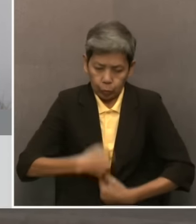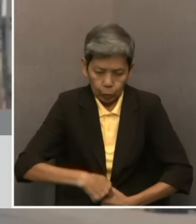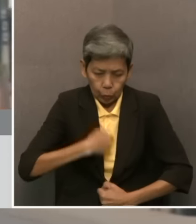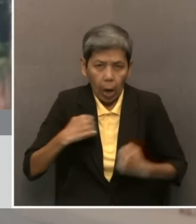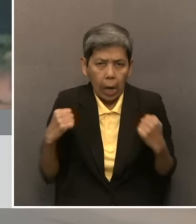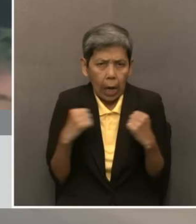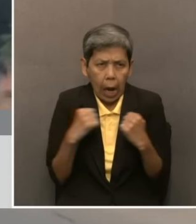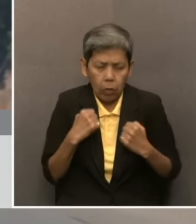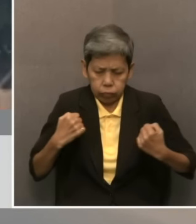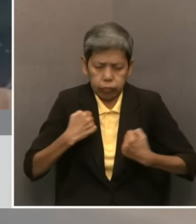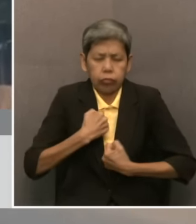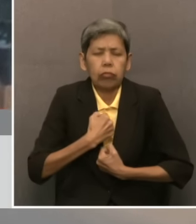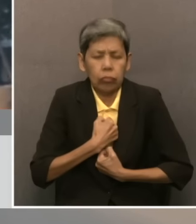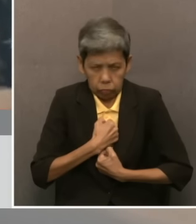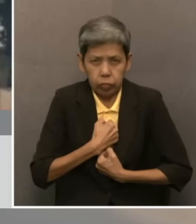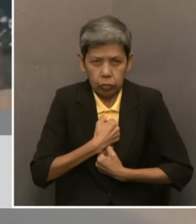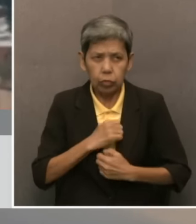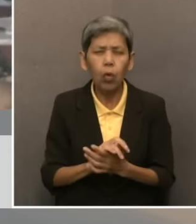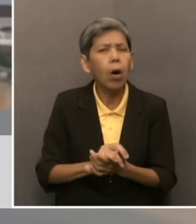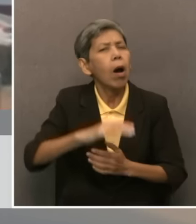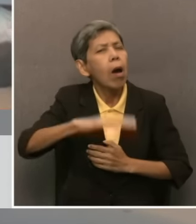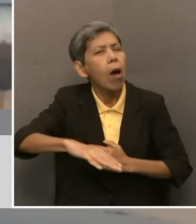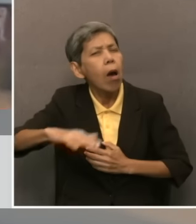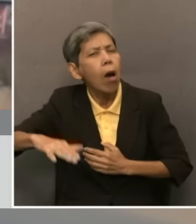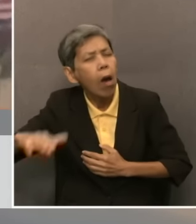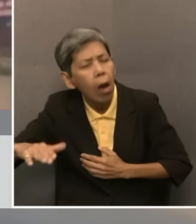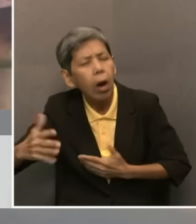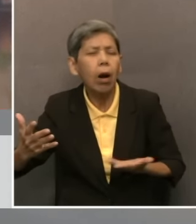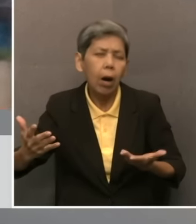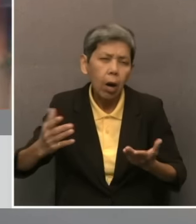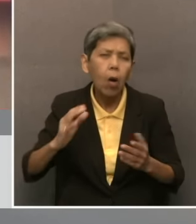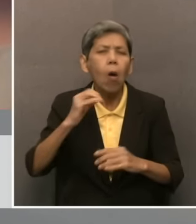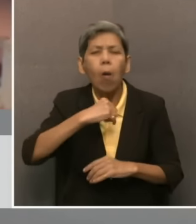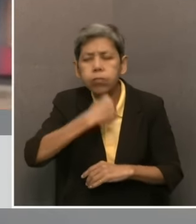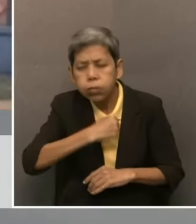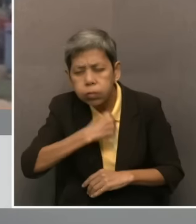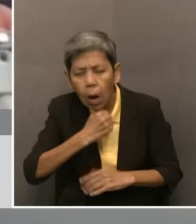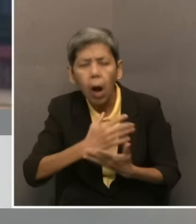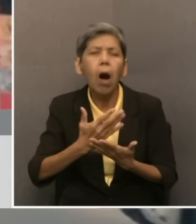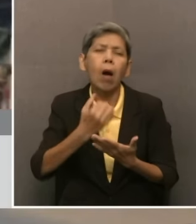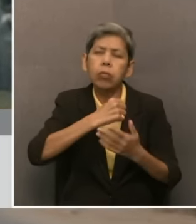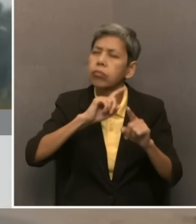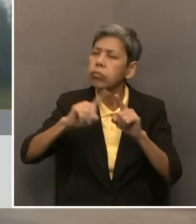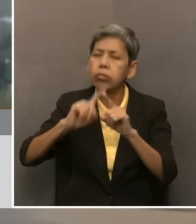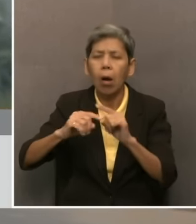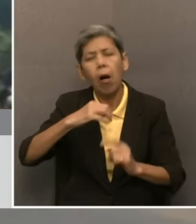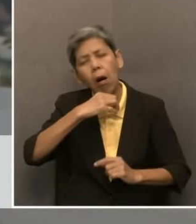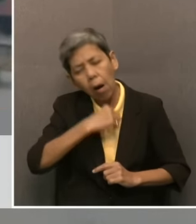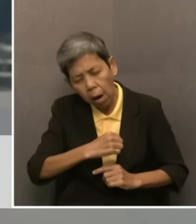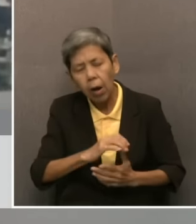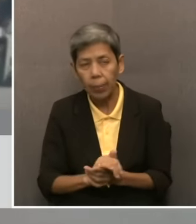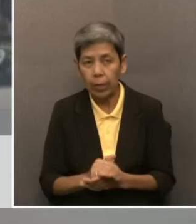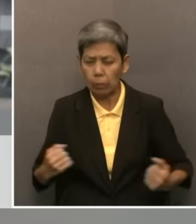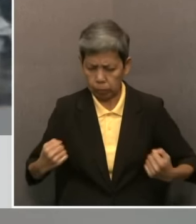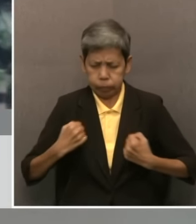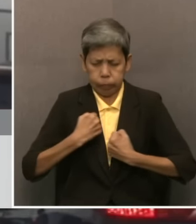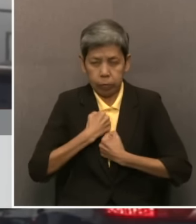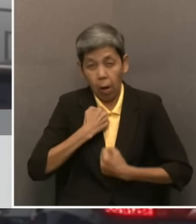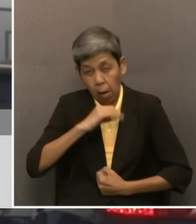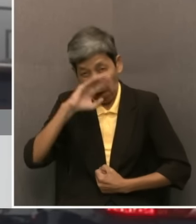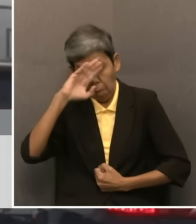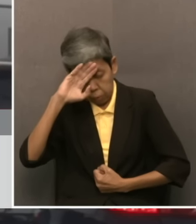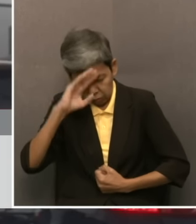าศที่หนาวเย็นโดยเฉพาะน้องๆเด็กเล็กหรือว่าคุณปู่คุณย่าคุณตาคุณยายนะครับคนชราแล้วก็ผู้ป่วยที่มีโร